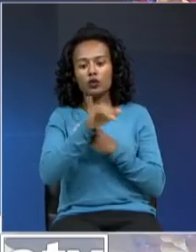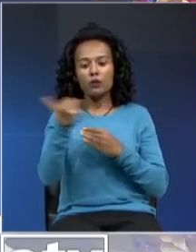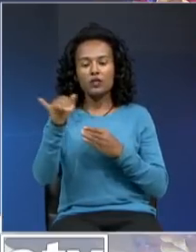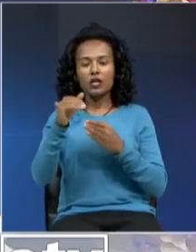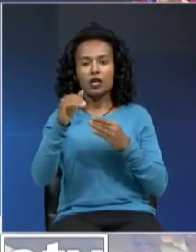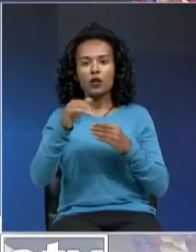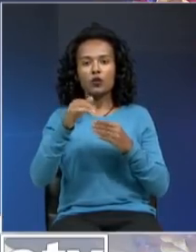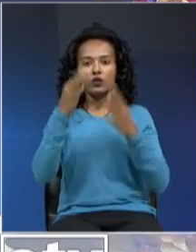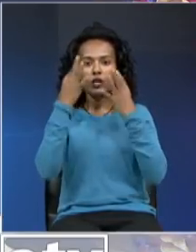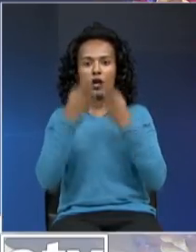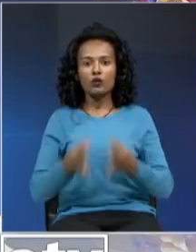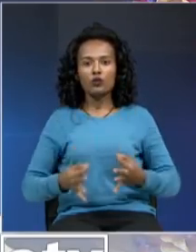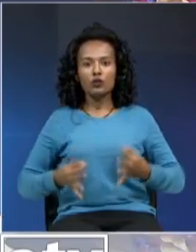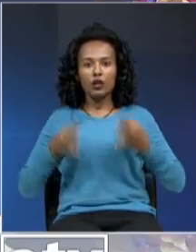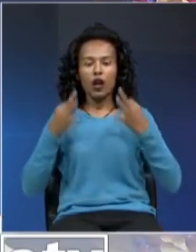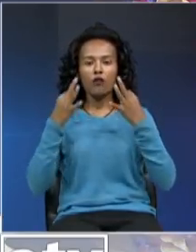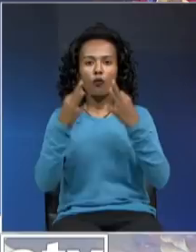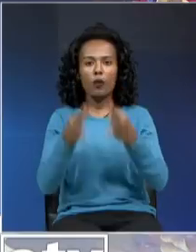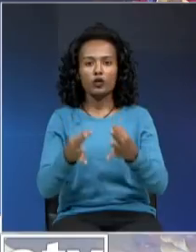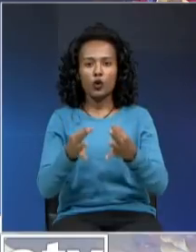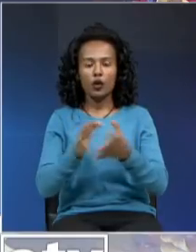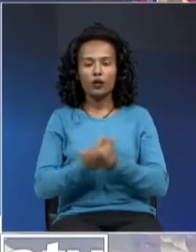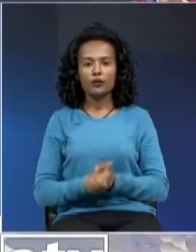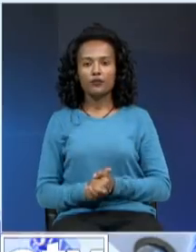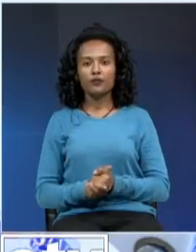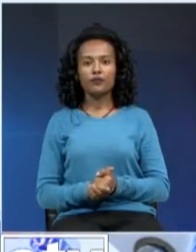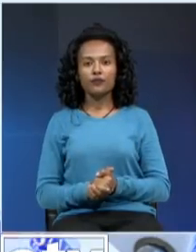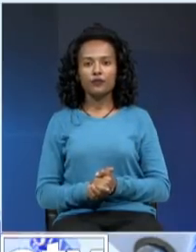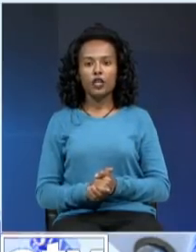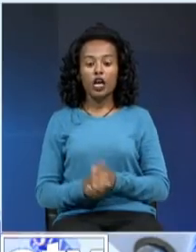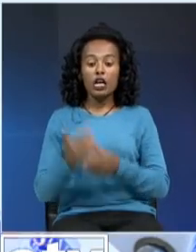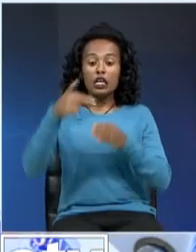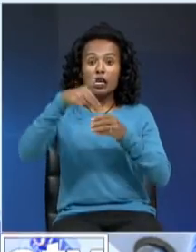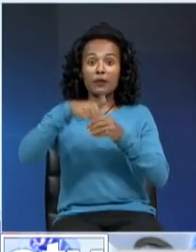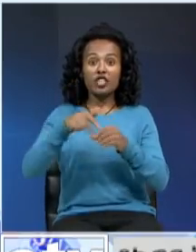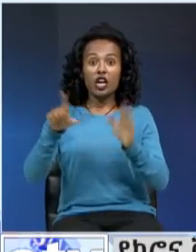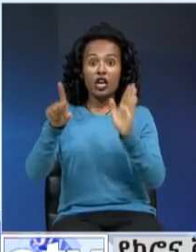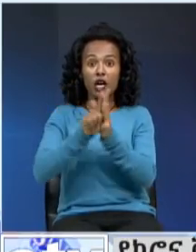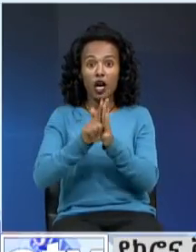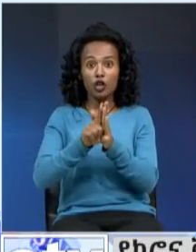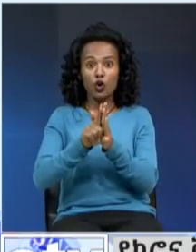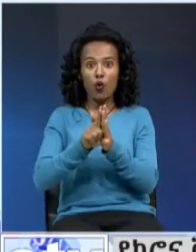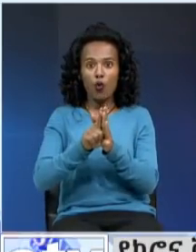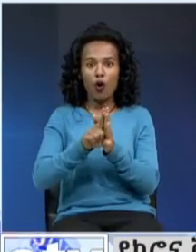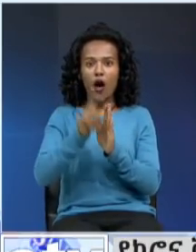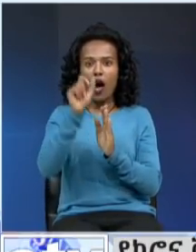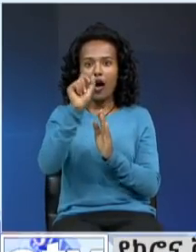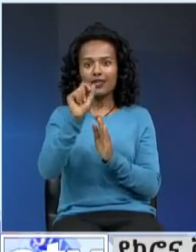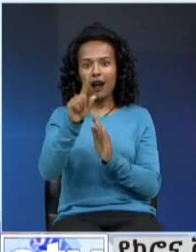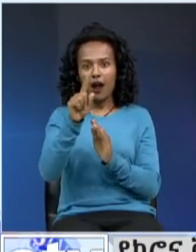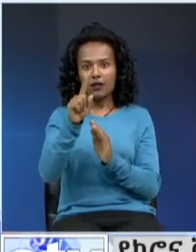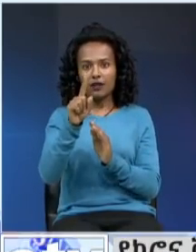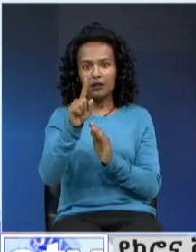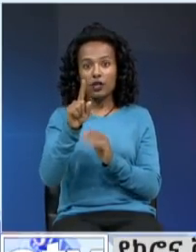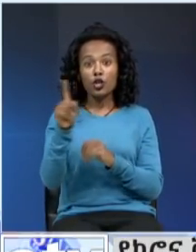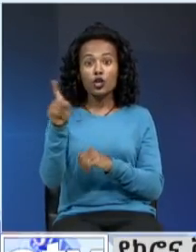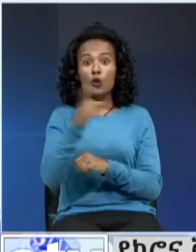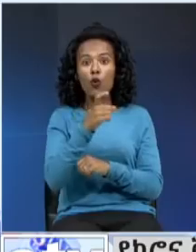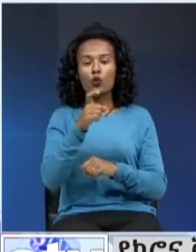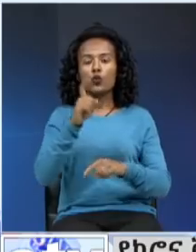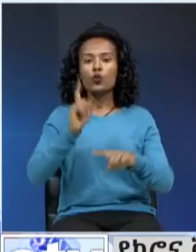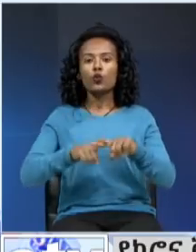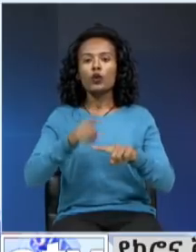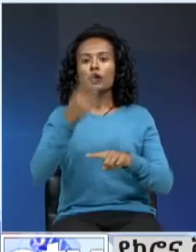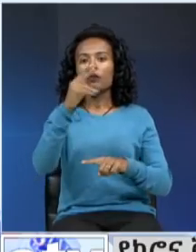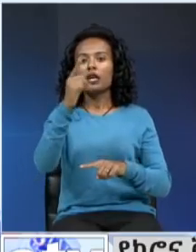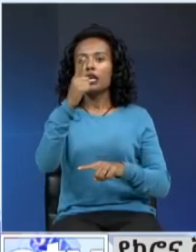ተመሳሳይ ውሳኔዎች ተላልፎባቸዋል። የመጫን ልካቸው 11 የሆኑ ሚኒባስ